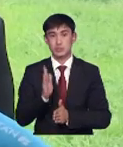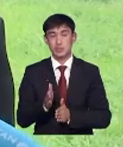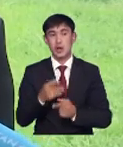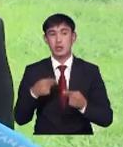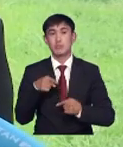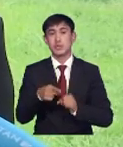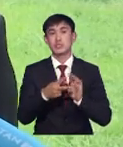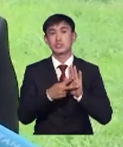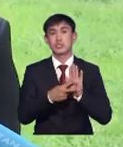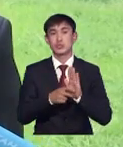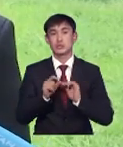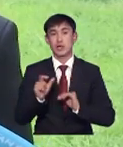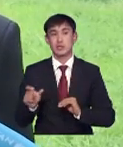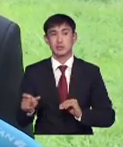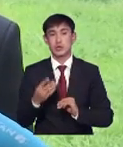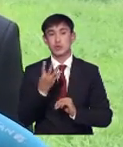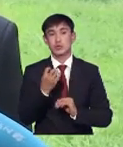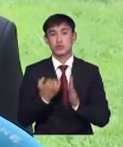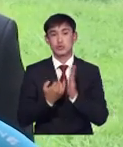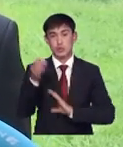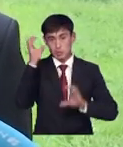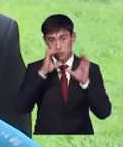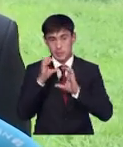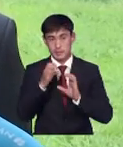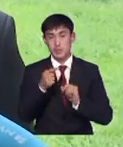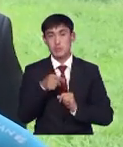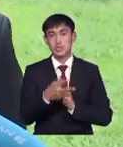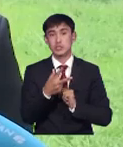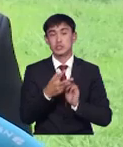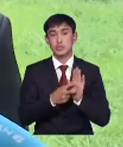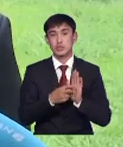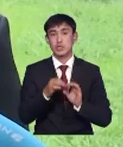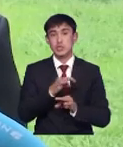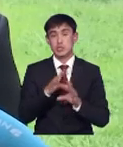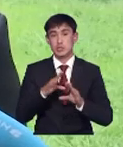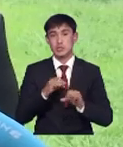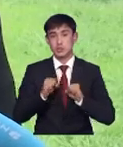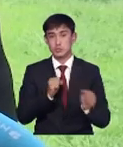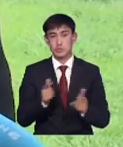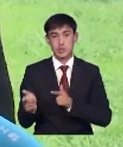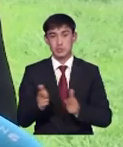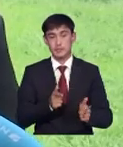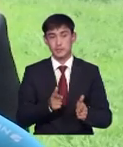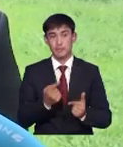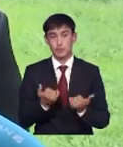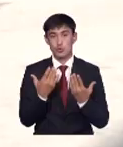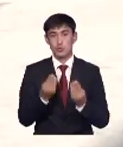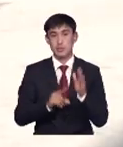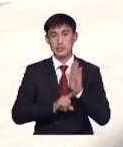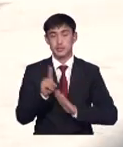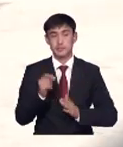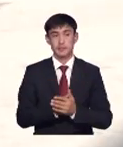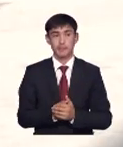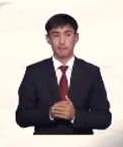қалған 1800-400 жоғары білімімен осы 1800 адамды ядролық физика институтына дайындап беруге дайын. Күні бүгіннен бастап.